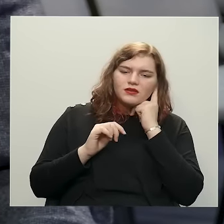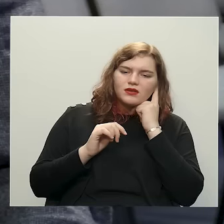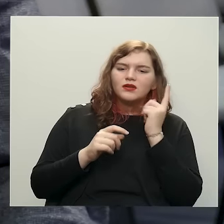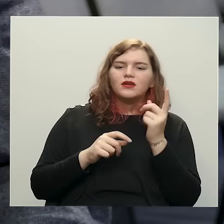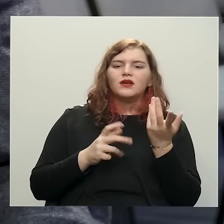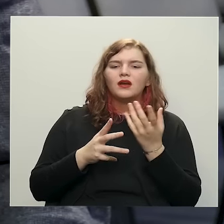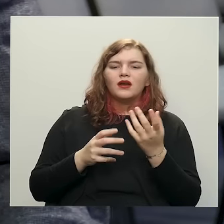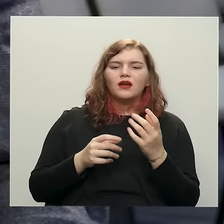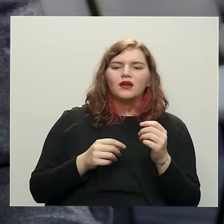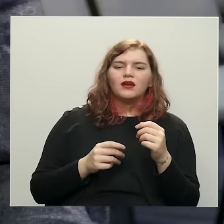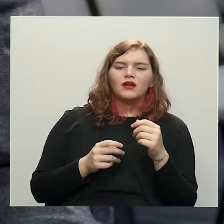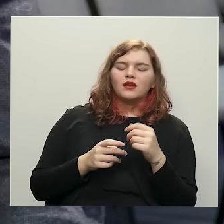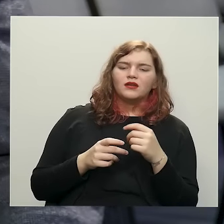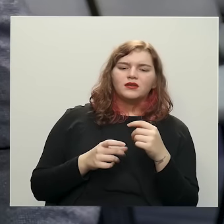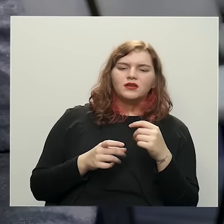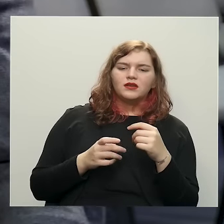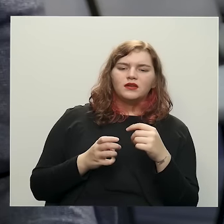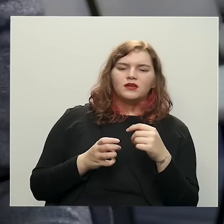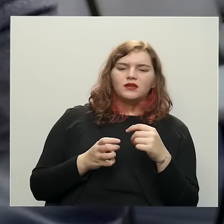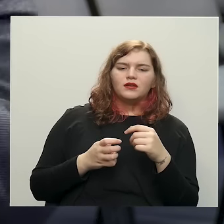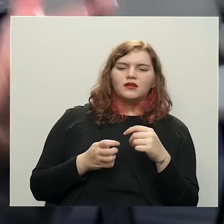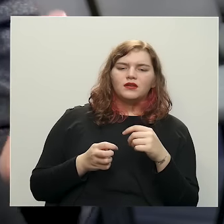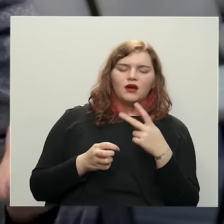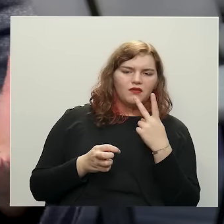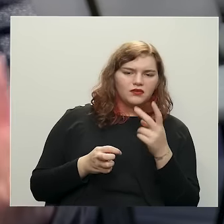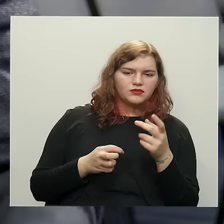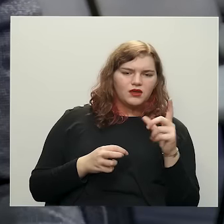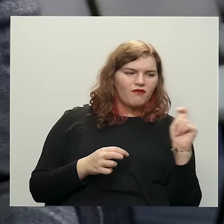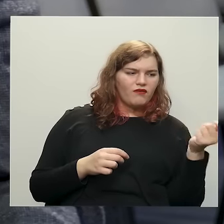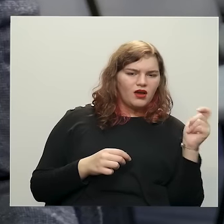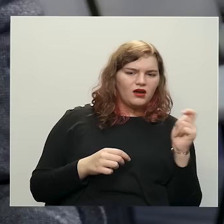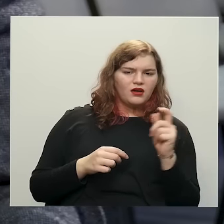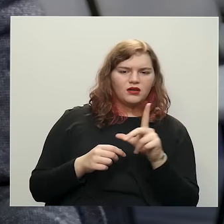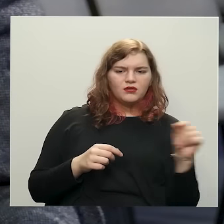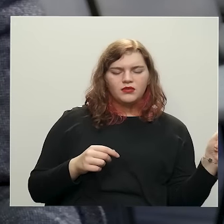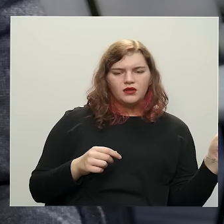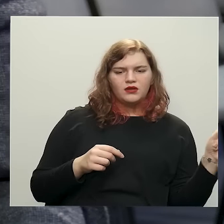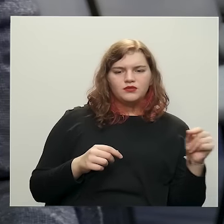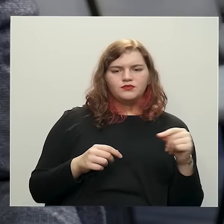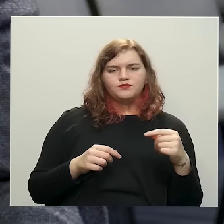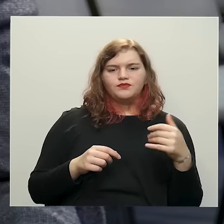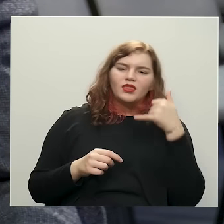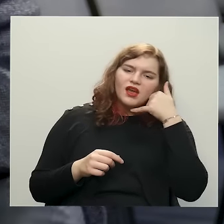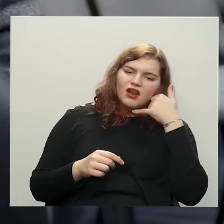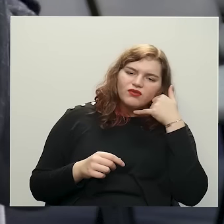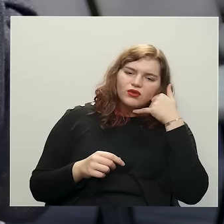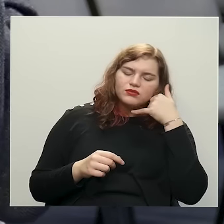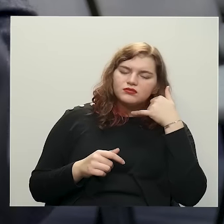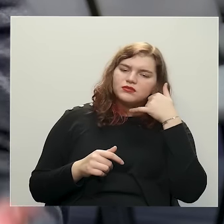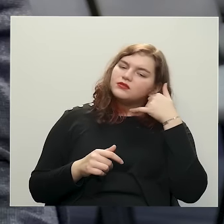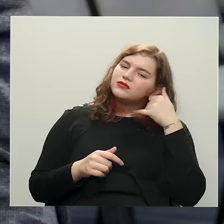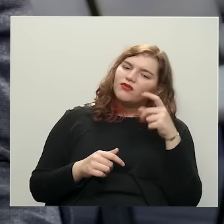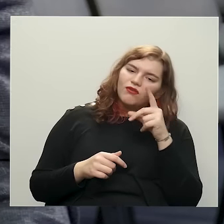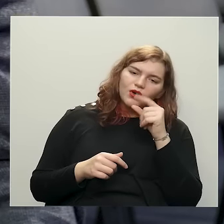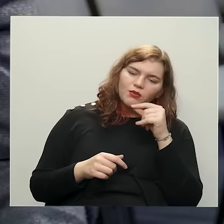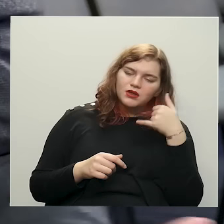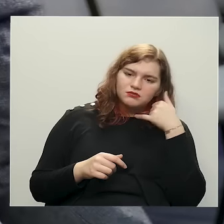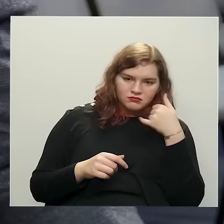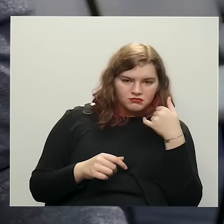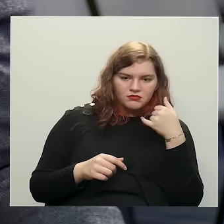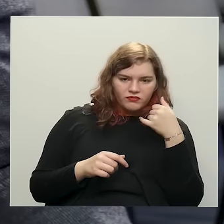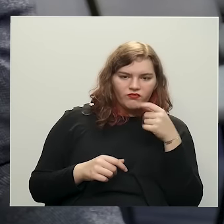care am auzit și zic, mami, tati, căte, mami, tati, căte, repede. Am fugit cu ea afară, din sală și am pus telefonul în ureche, stângă, să vorbească cu ea.